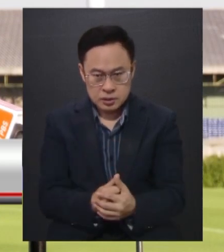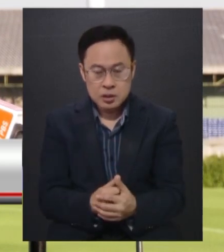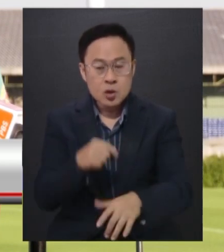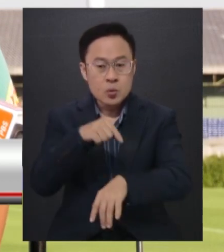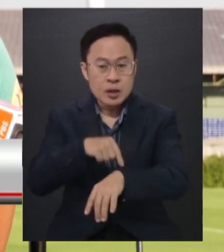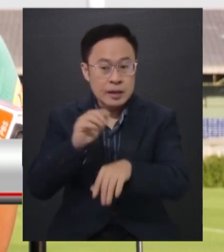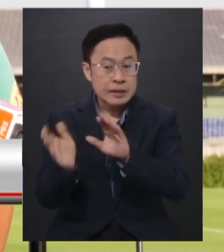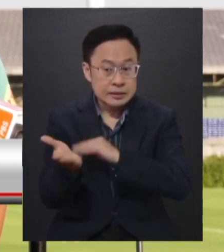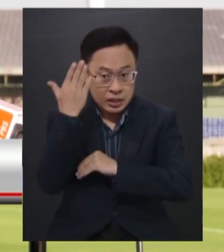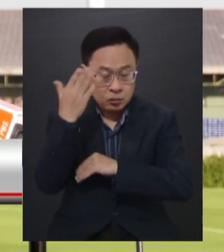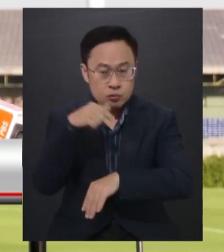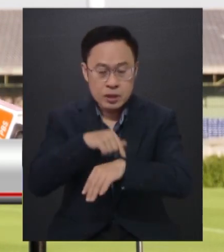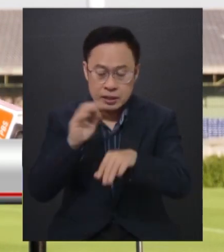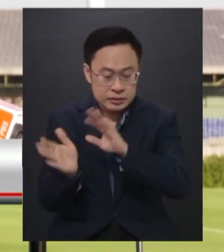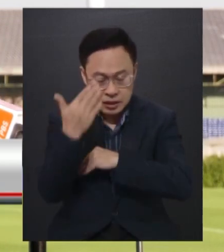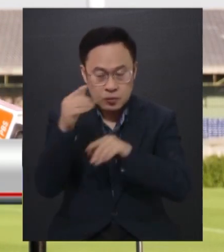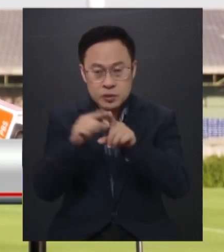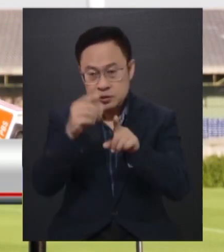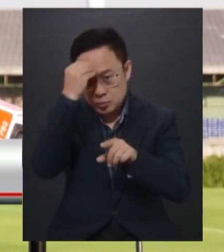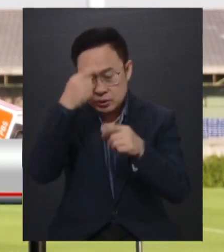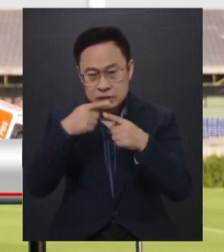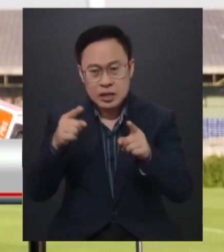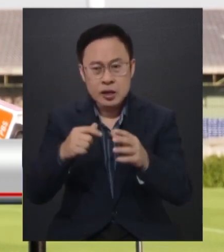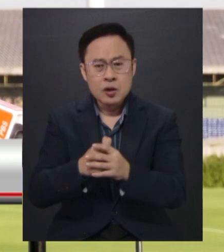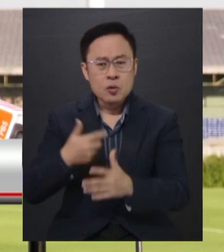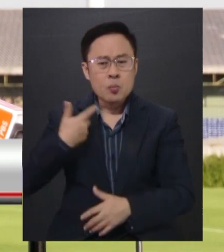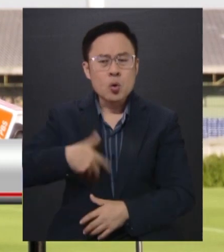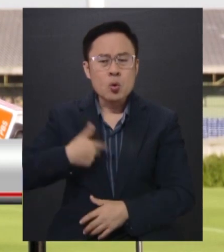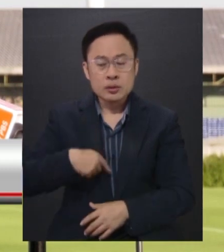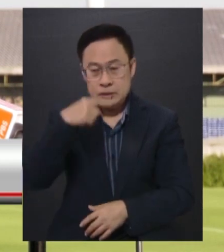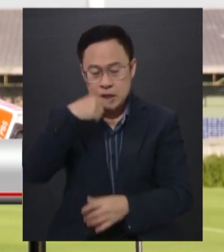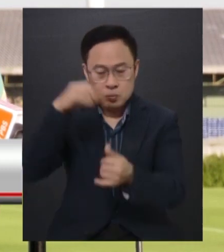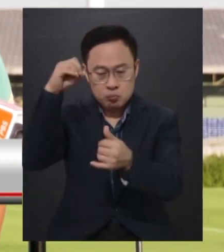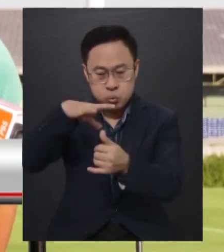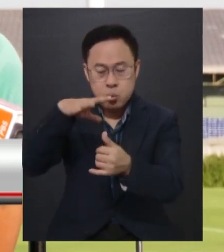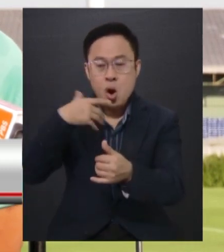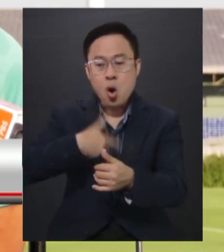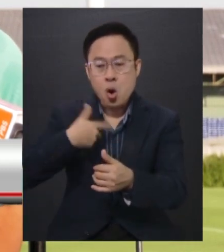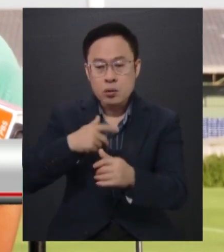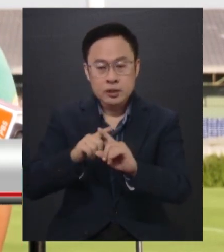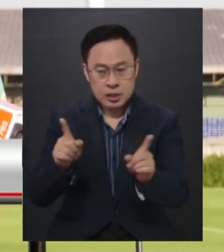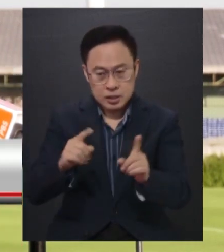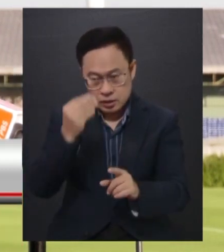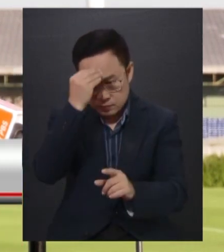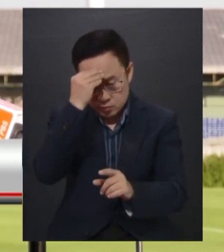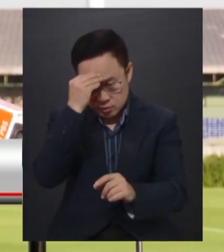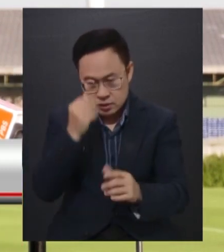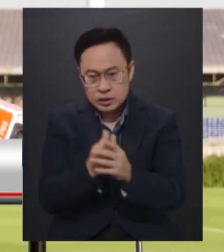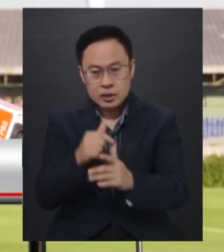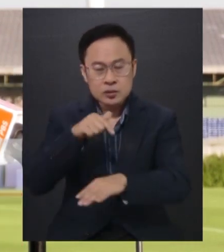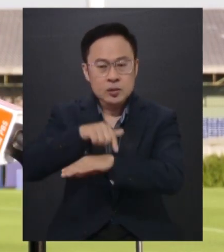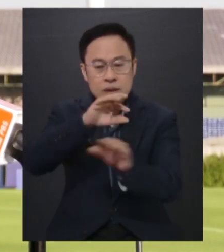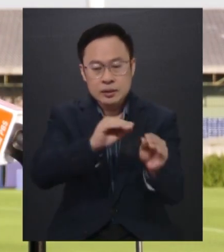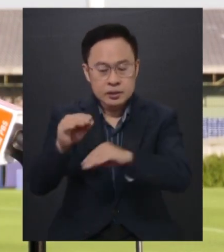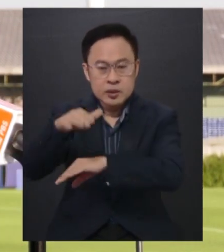เช้าตอนที่อยู่สมุทรปราการจะได้เหมือนญี่ปุ่นได้จะได้ซ้อมเช้าแต่อากาศบ้านเรามันไม่ได้เอื้ออำนวยเหมือนญี่ปุ่นก็เลยต้องซ้อมเย็นแต่